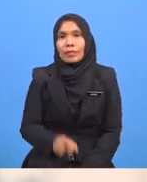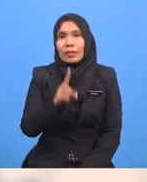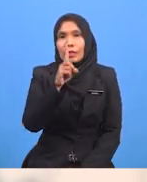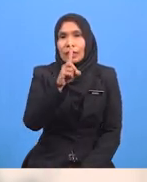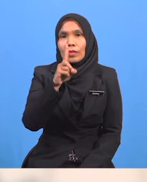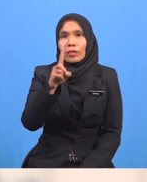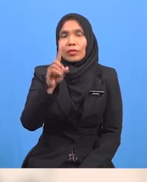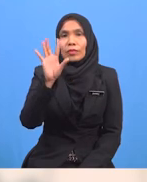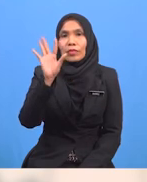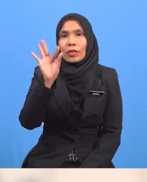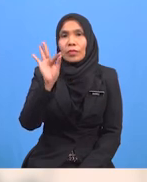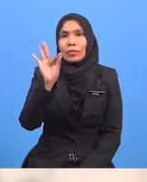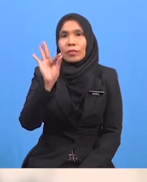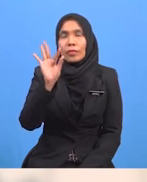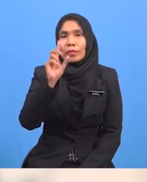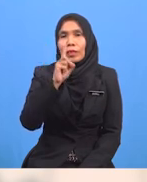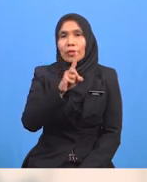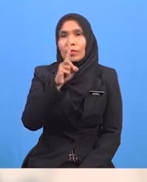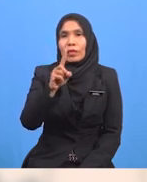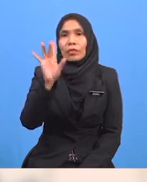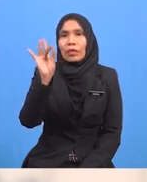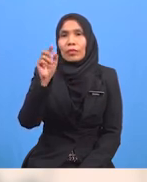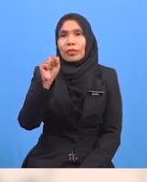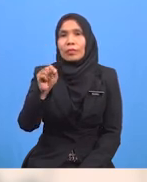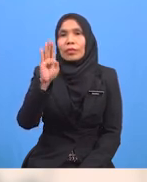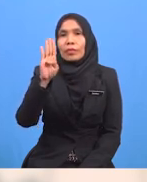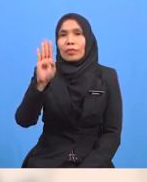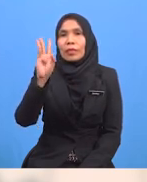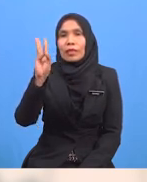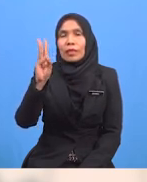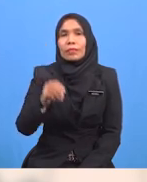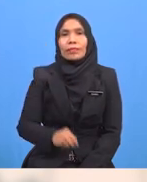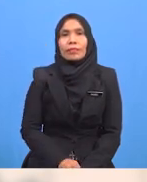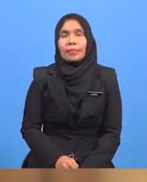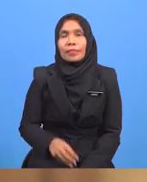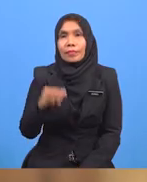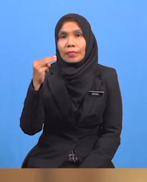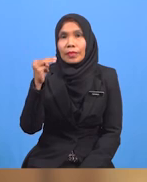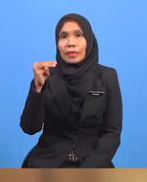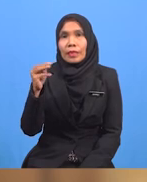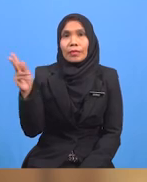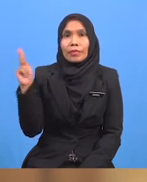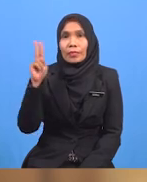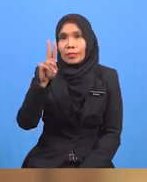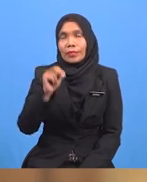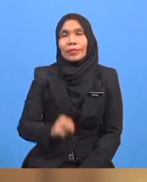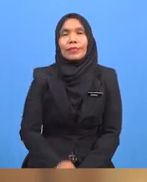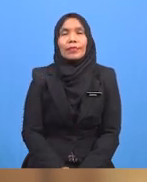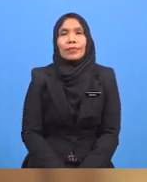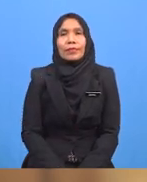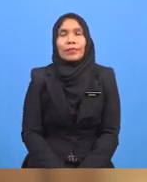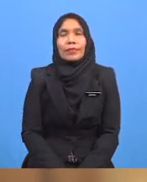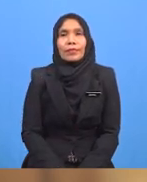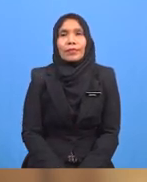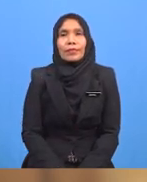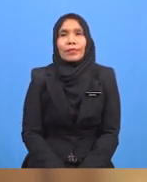118 perpuluhan 46 M2 Hai bagaimana murid-murid Saya harap